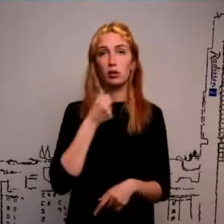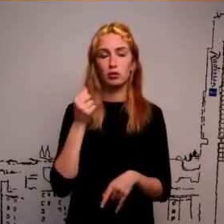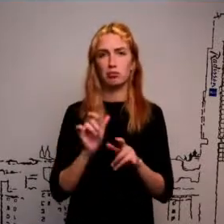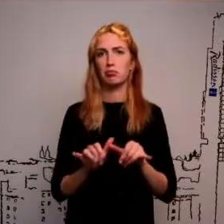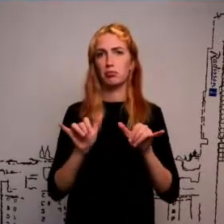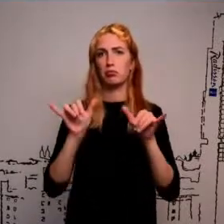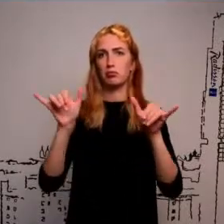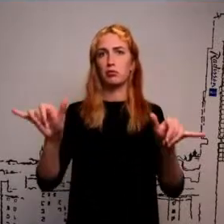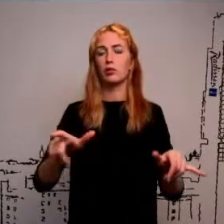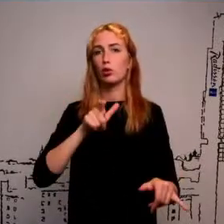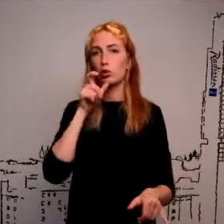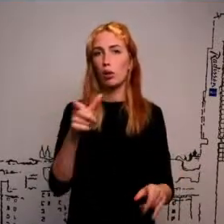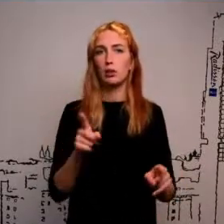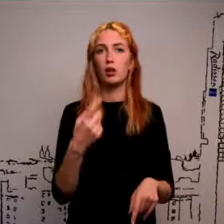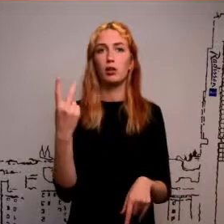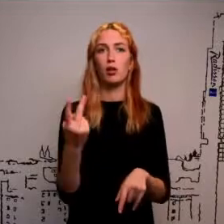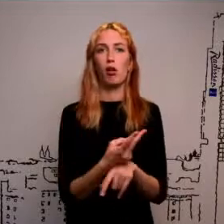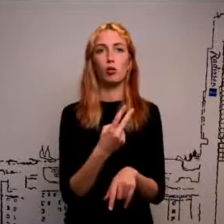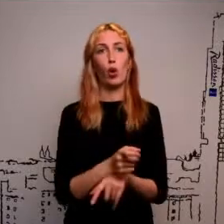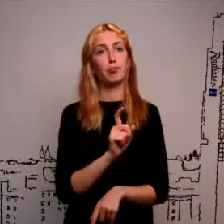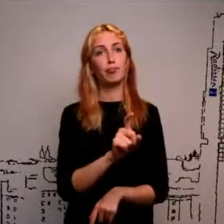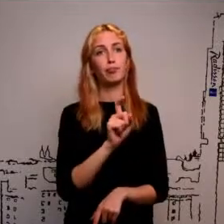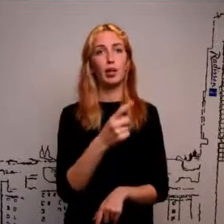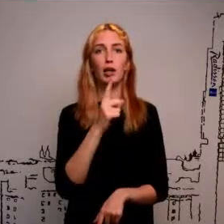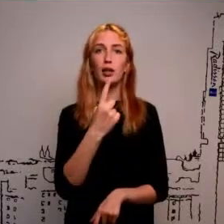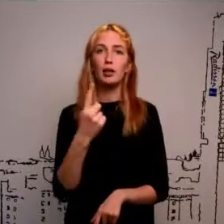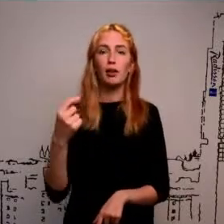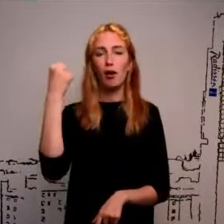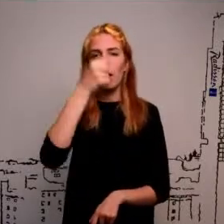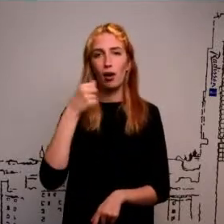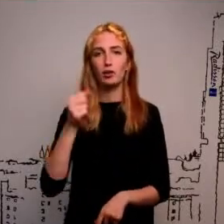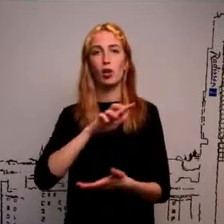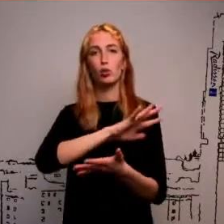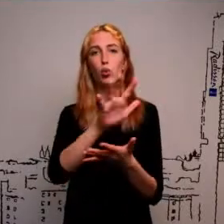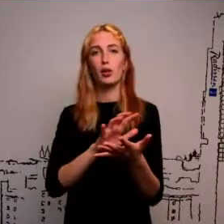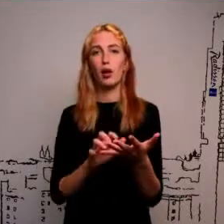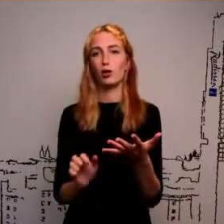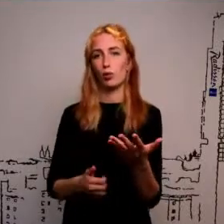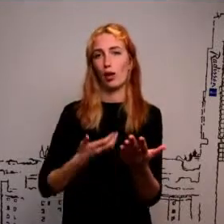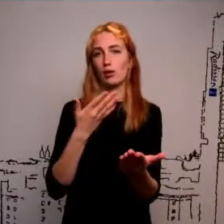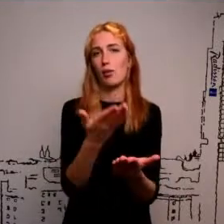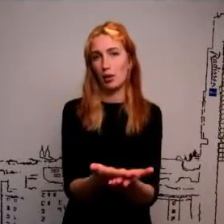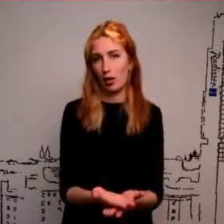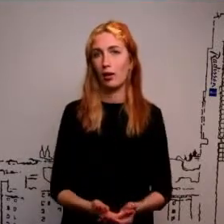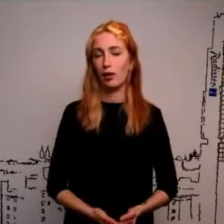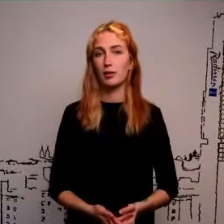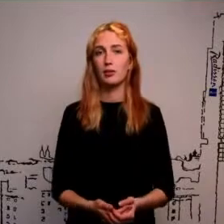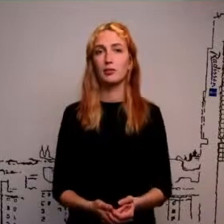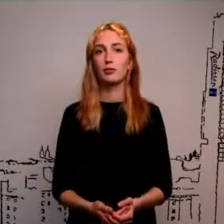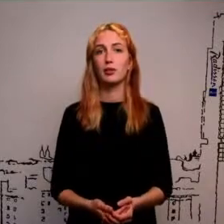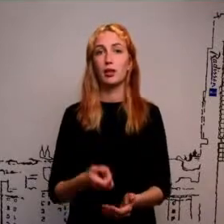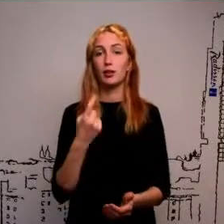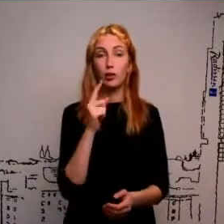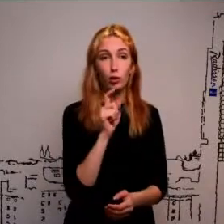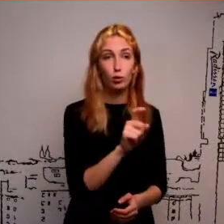levinud ütlemine, et meil käib kahe klikiga nii-öelda see iga-aastane tuludeklaratsiooni esitamine, et maksaks ikkagi selle ühe kliki